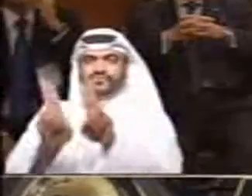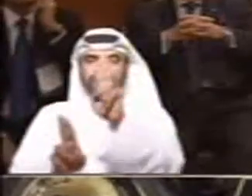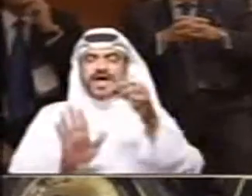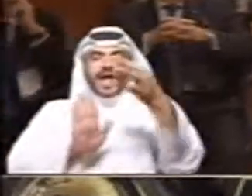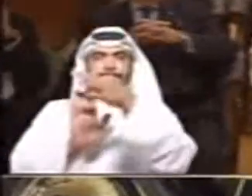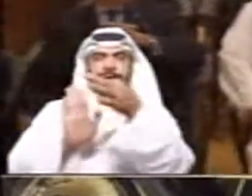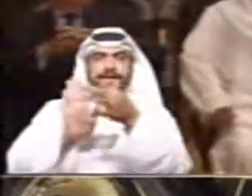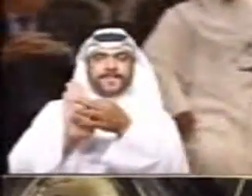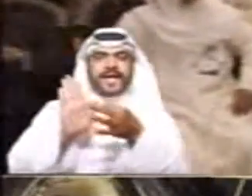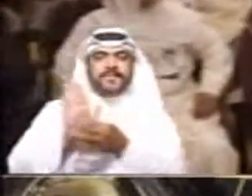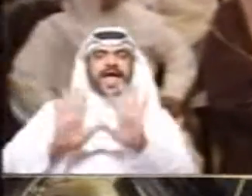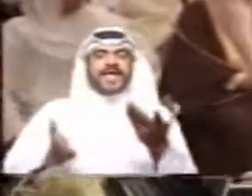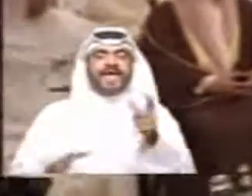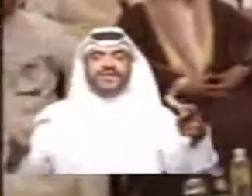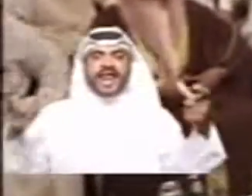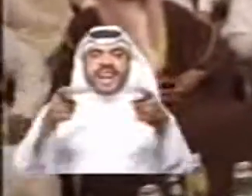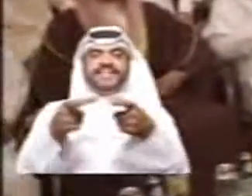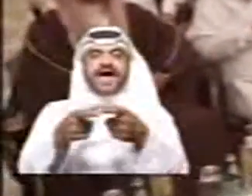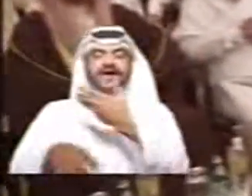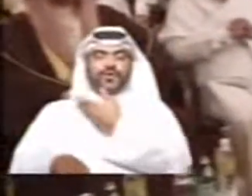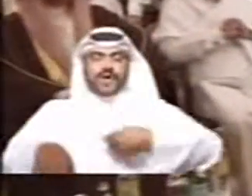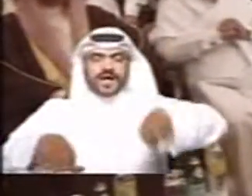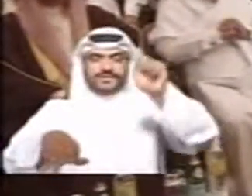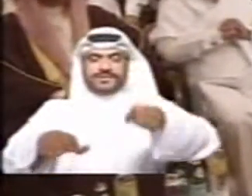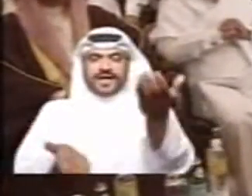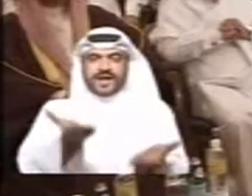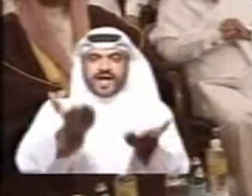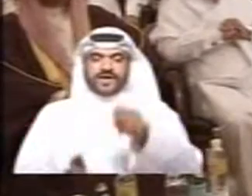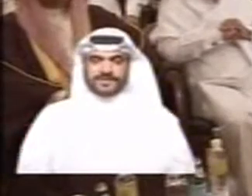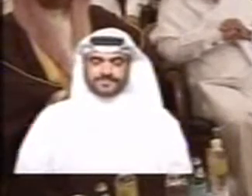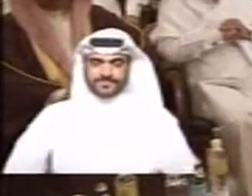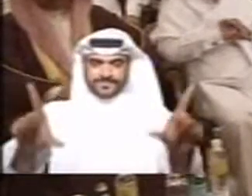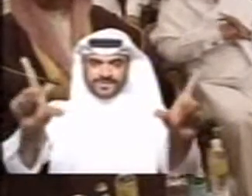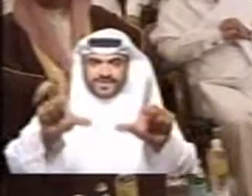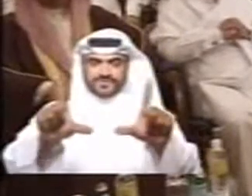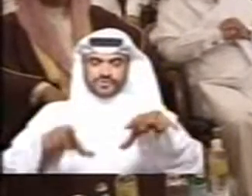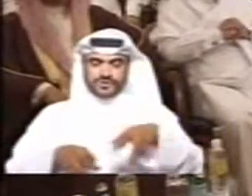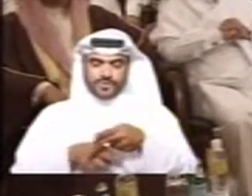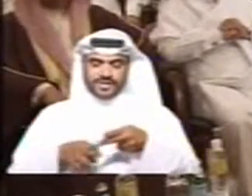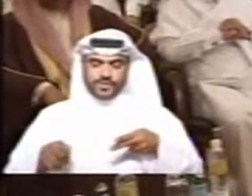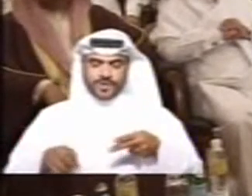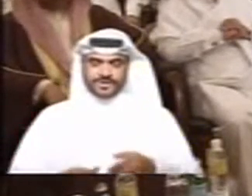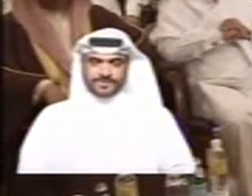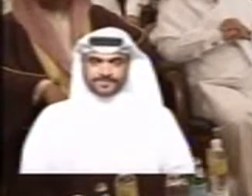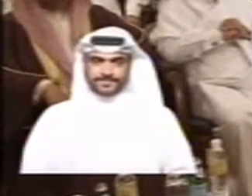المتعلقة بالجانب الإداري للقضاء. ناصر الهاجري، تلفزيون دولة الكويت.